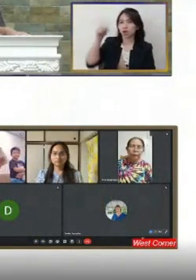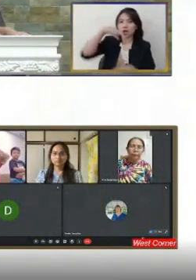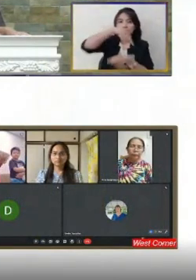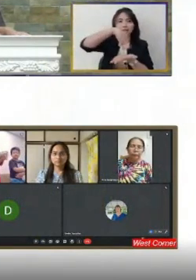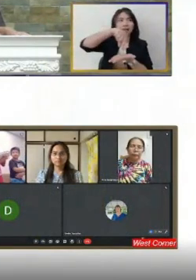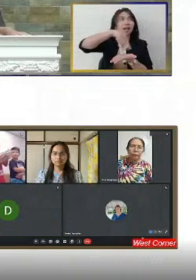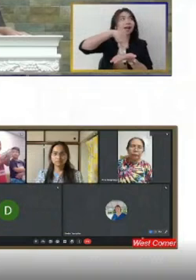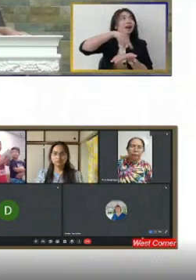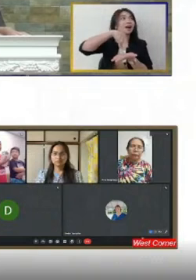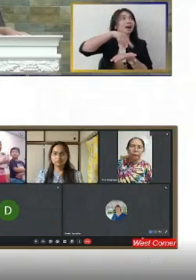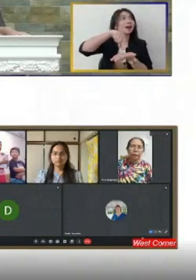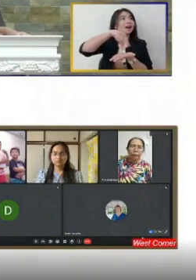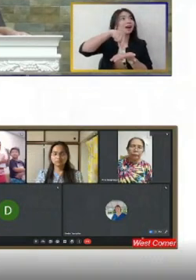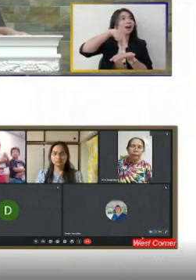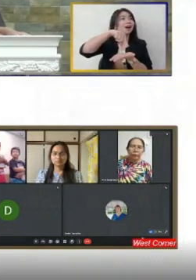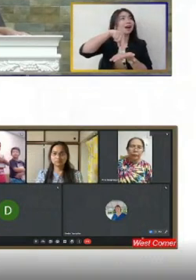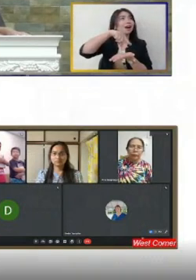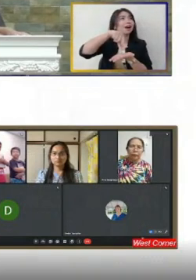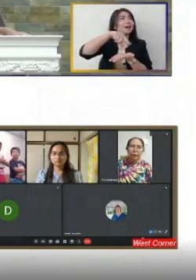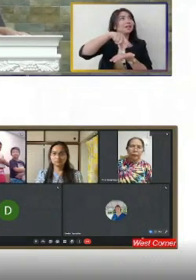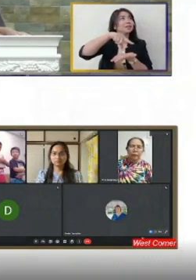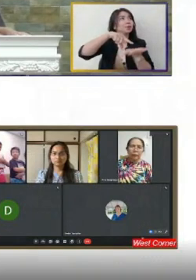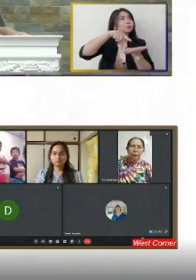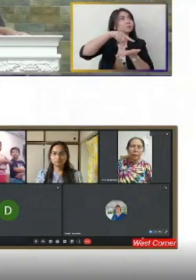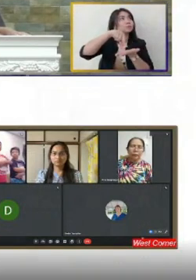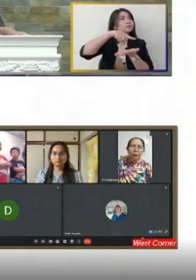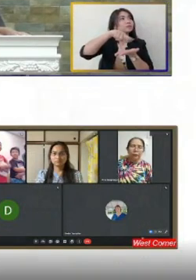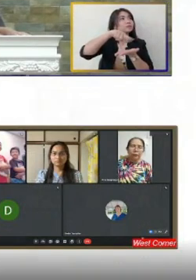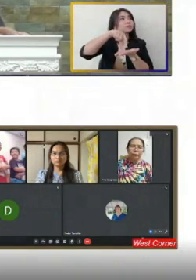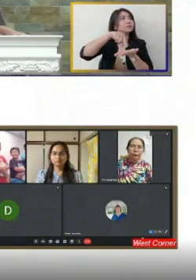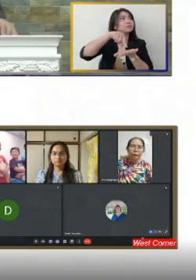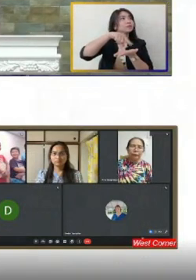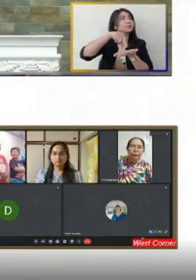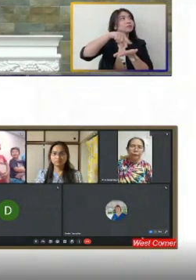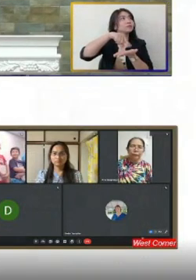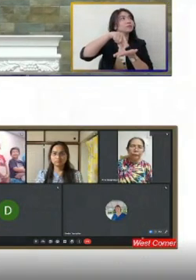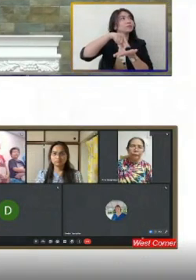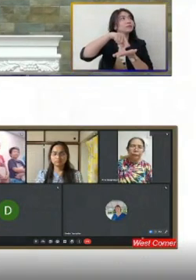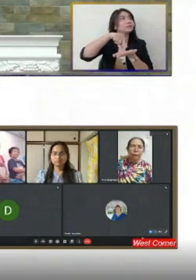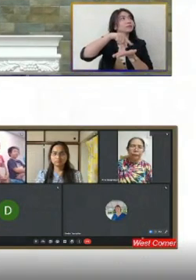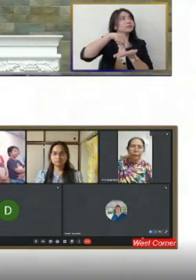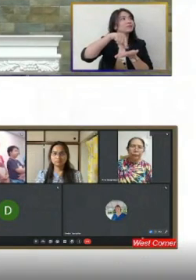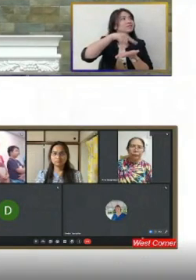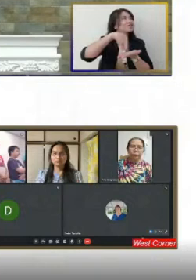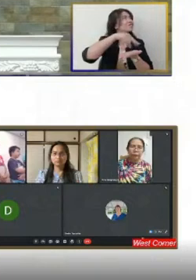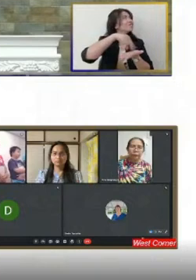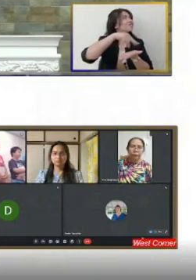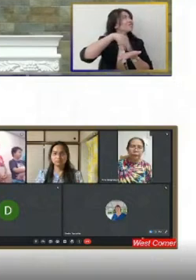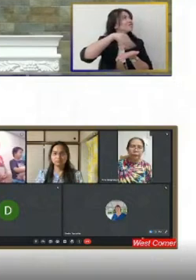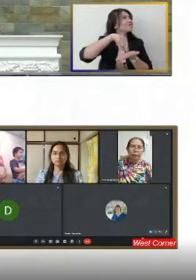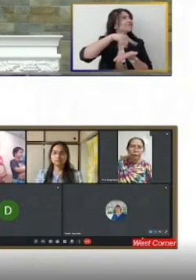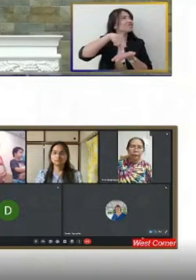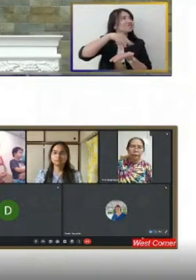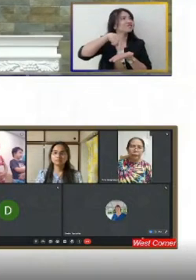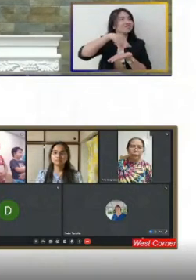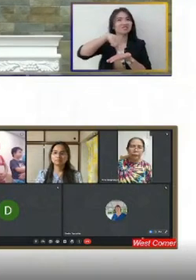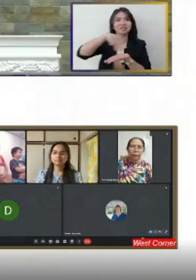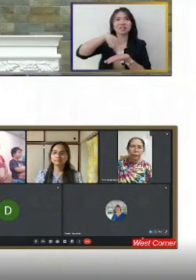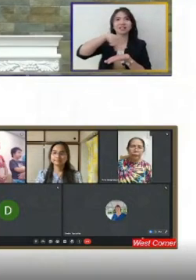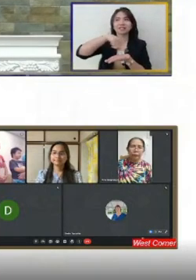Yeah. Yan ang kagandahan, mga kapatid, pag meron tayo. Itong natutulong nitong mga connection na ito,